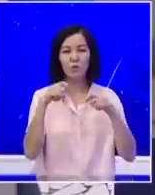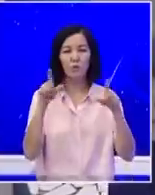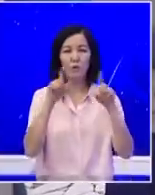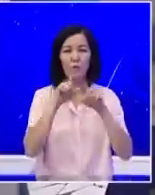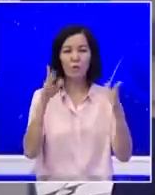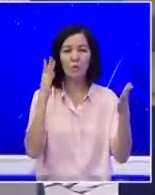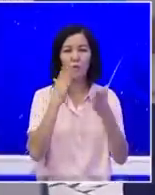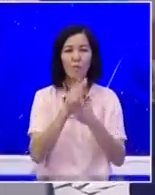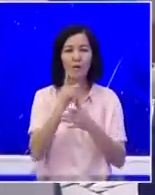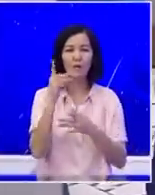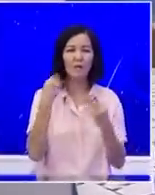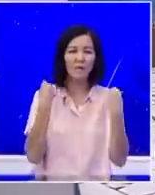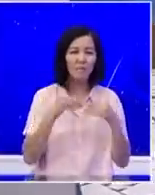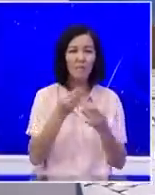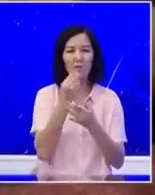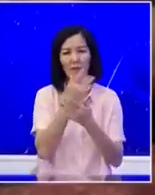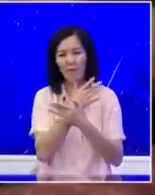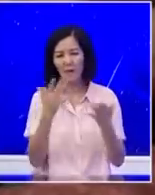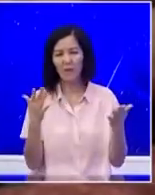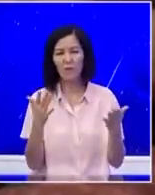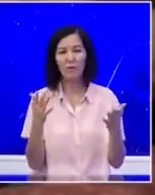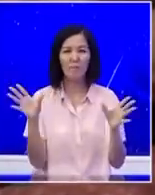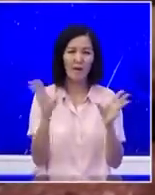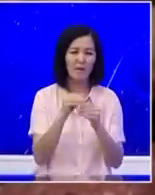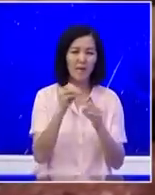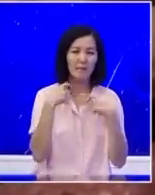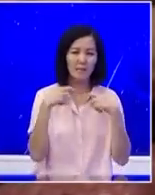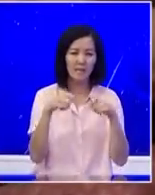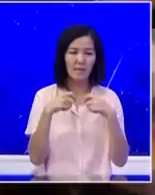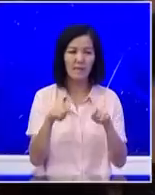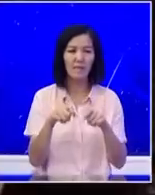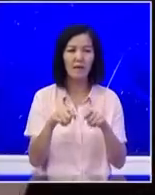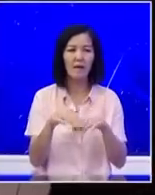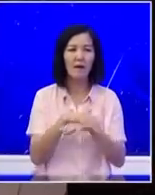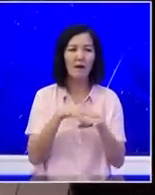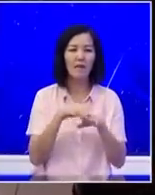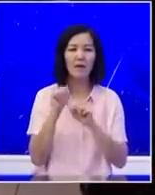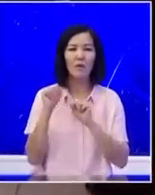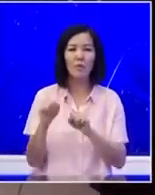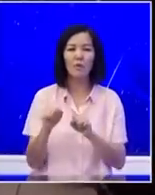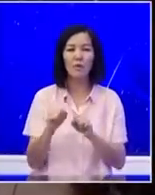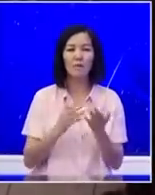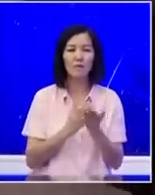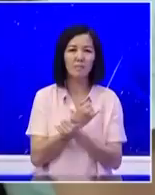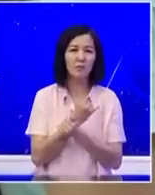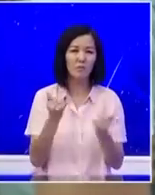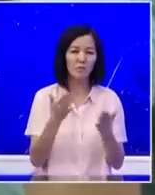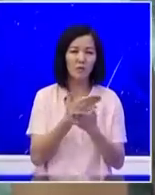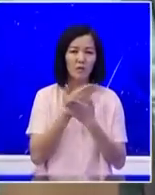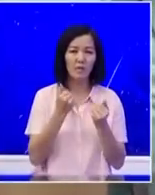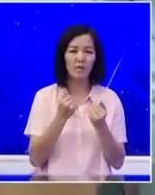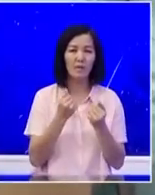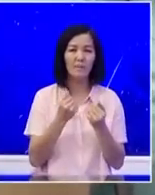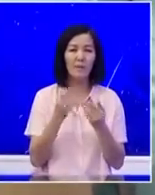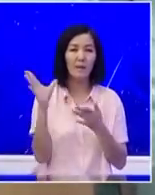бар. Киім-кешек, ұсақ-түйек, тұрмыстық заттар мен азық-түлік сатылады. Мұндағы сатушылар халыққа қорғаныс құралдарымен қызмет көрсетіп жатыр.